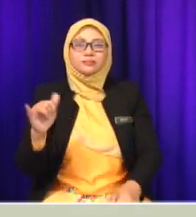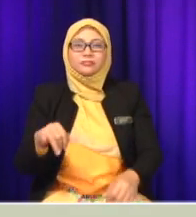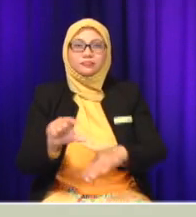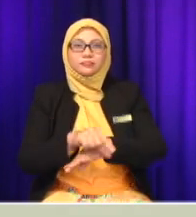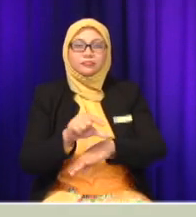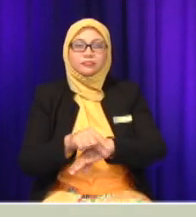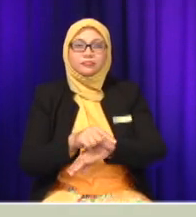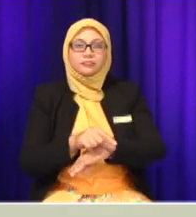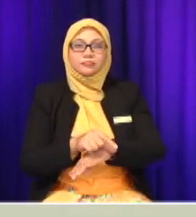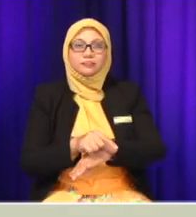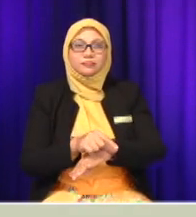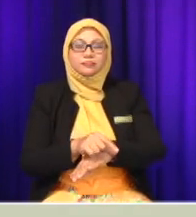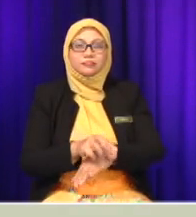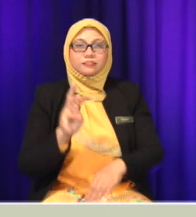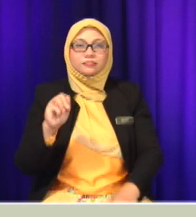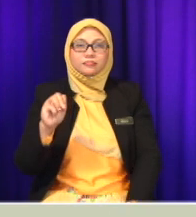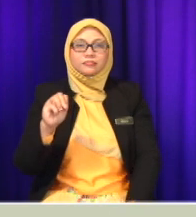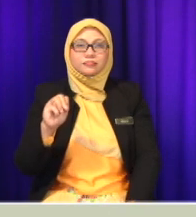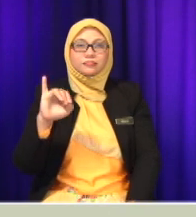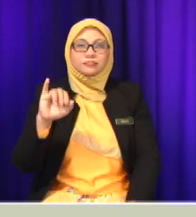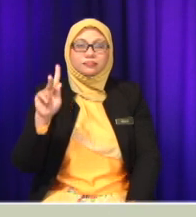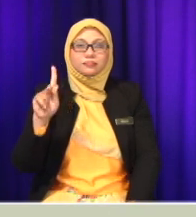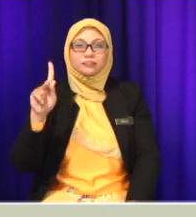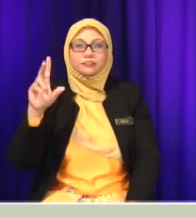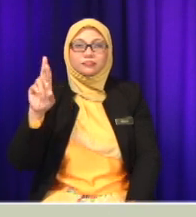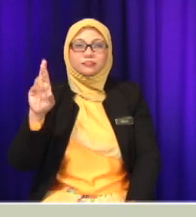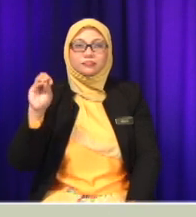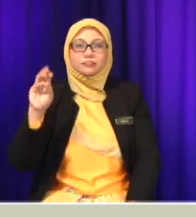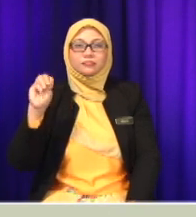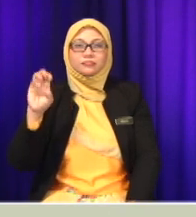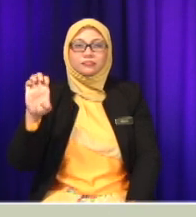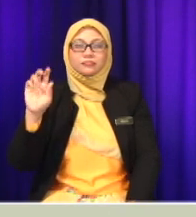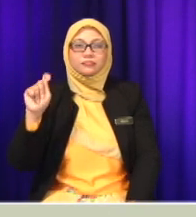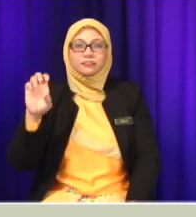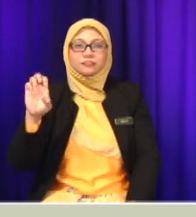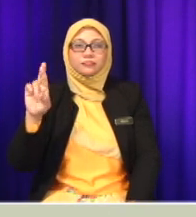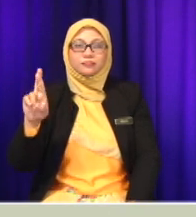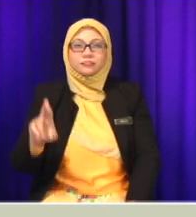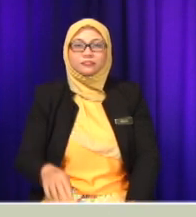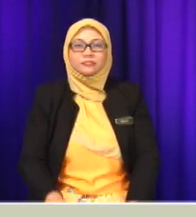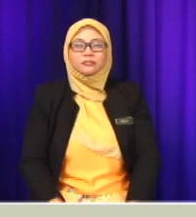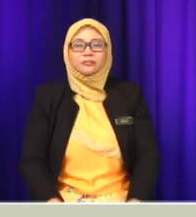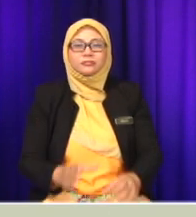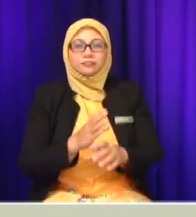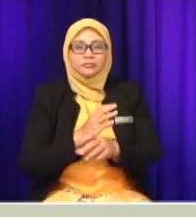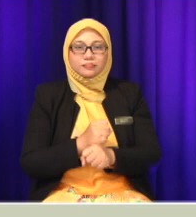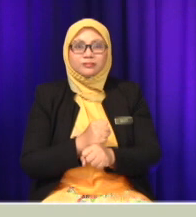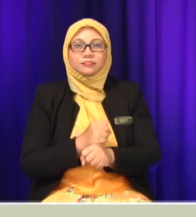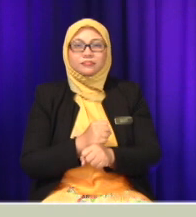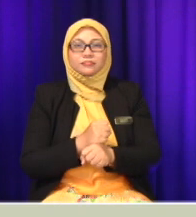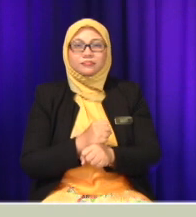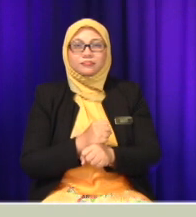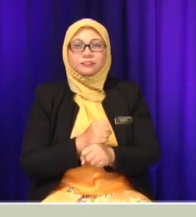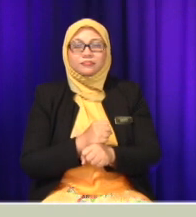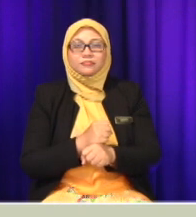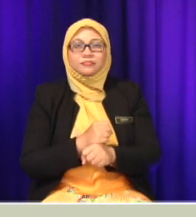ialah mikrometer baik berdasarkan pada data kita dapati hard servis untuk cupeng sesondol